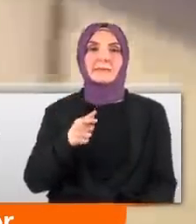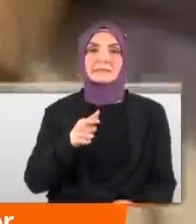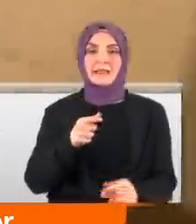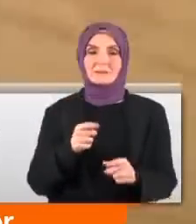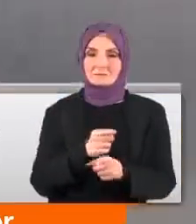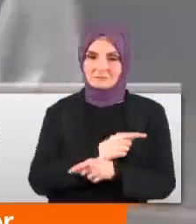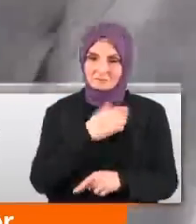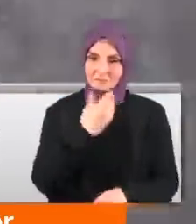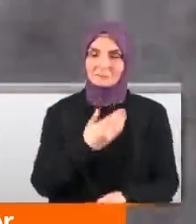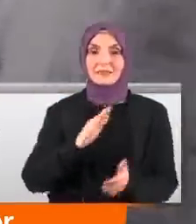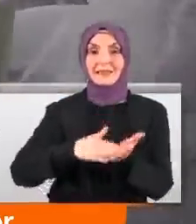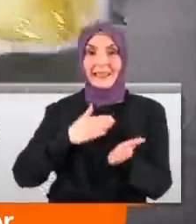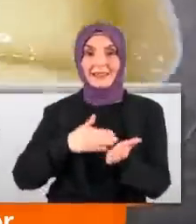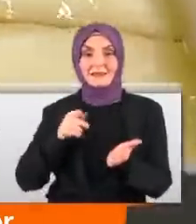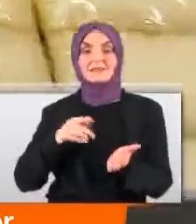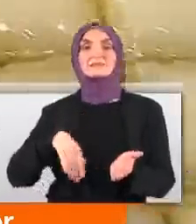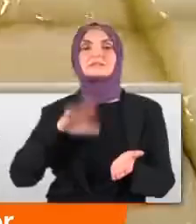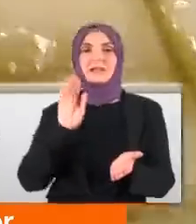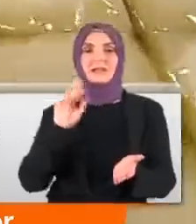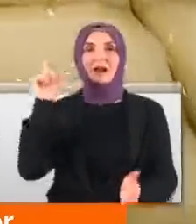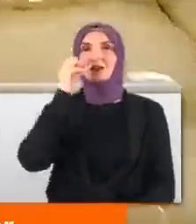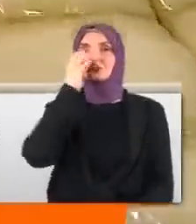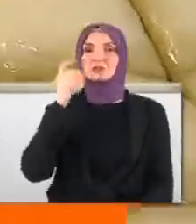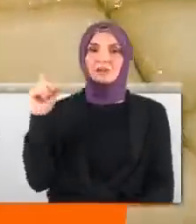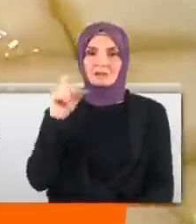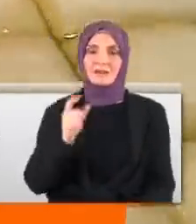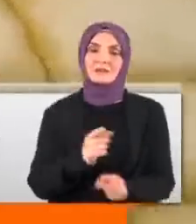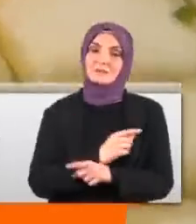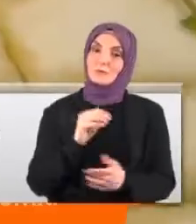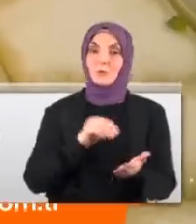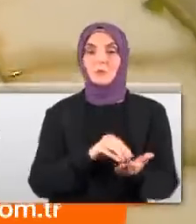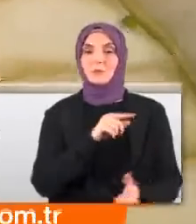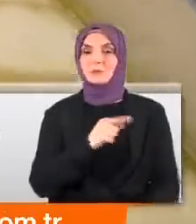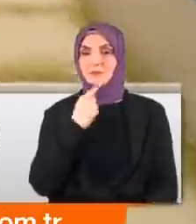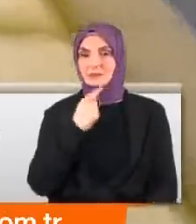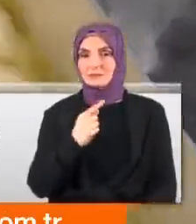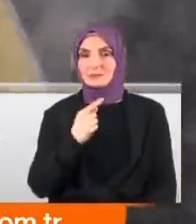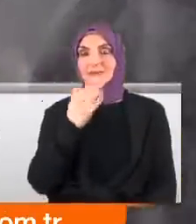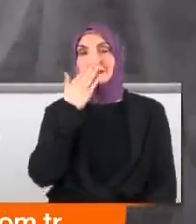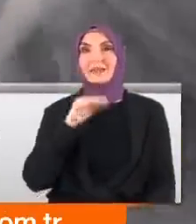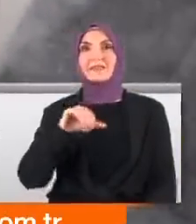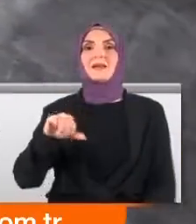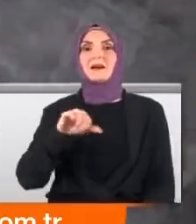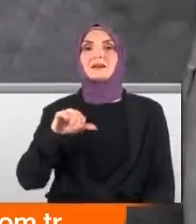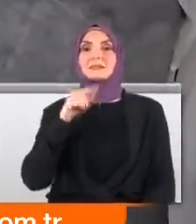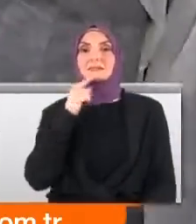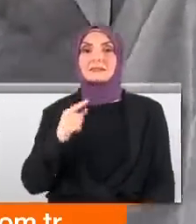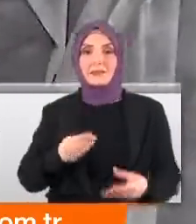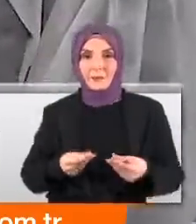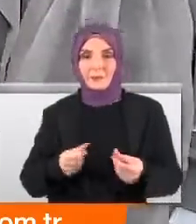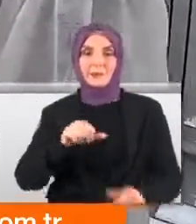kullanıldığını söylüyor. Hakiki erimiş yayla tereyağı. Diğer adı sade yağ. İşte gerçek